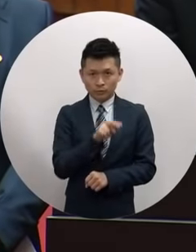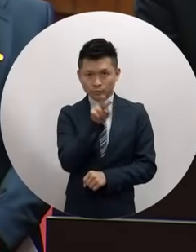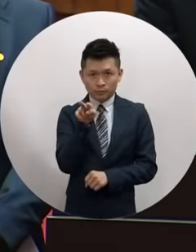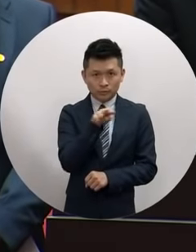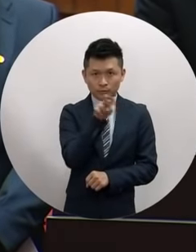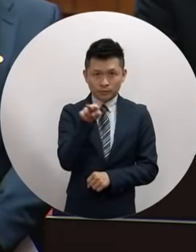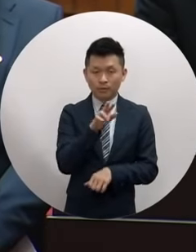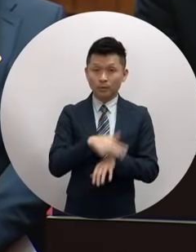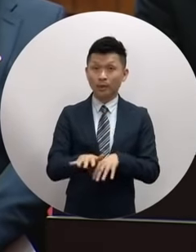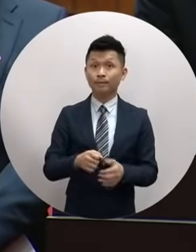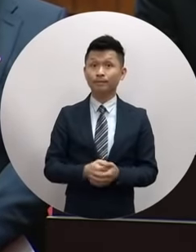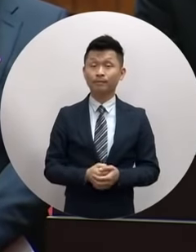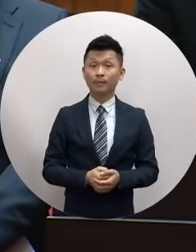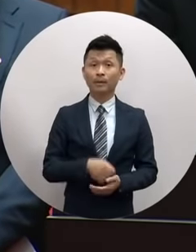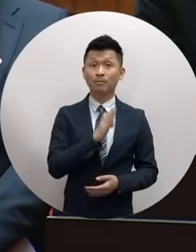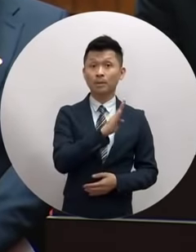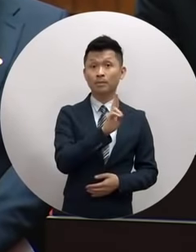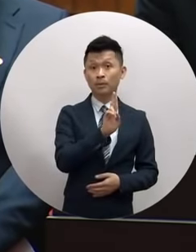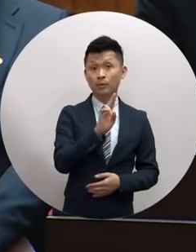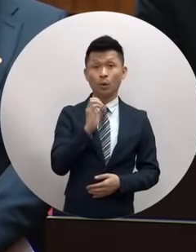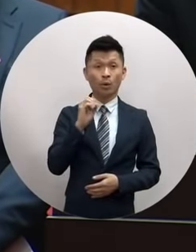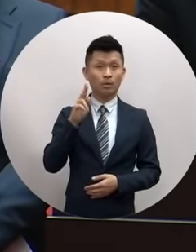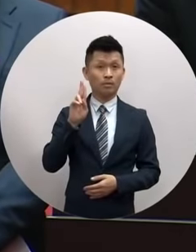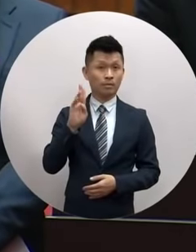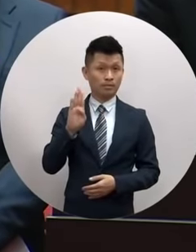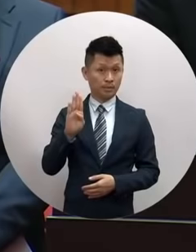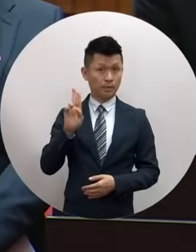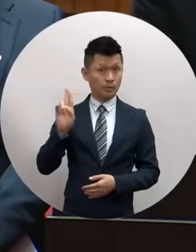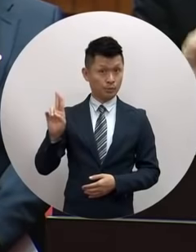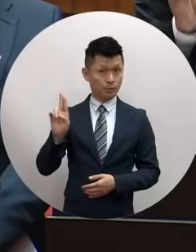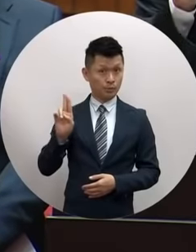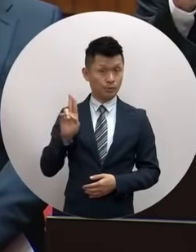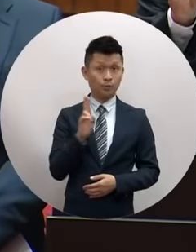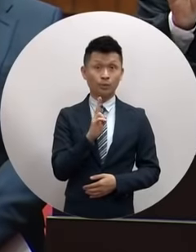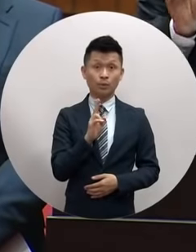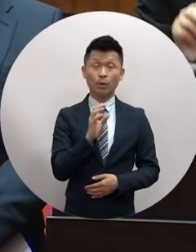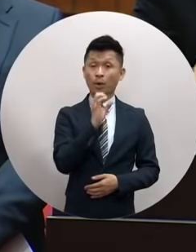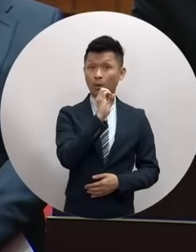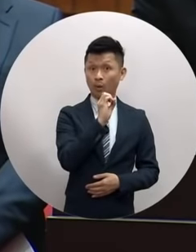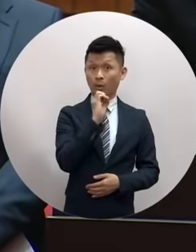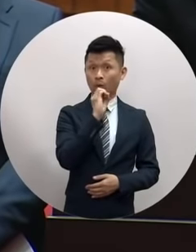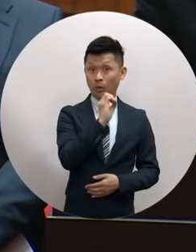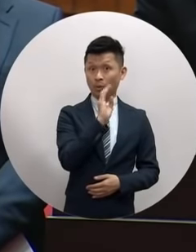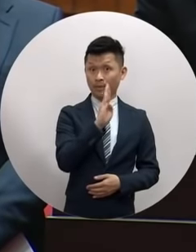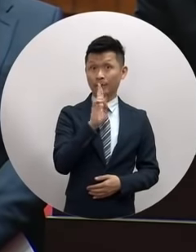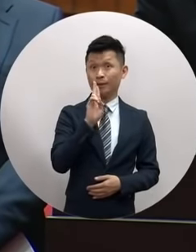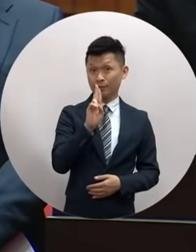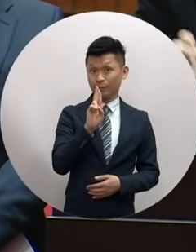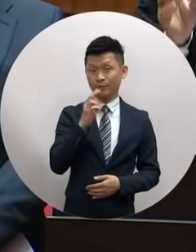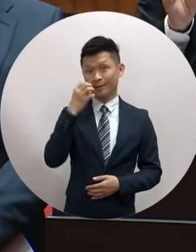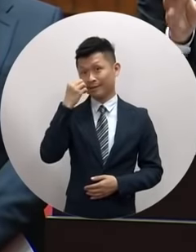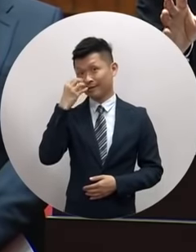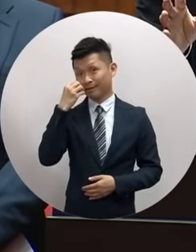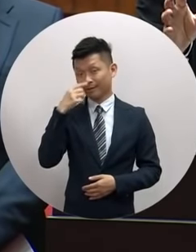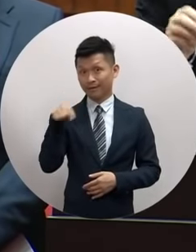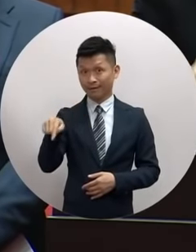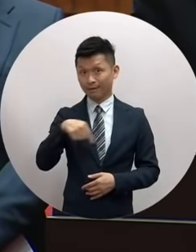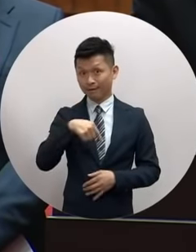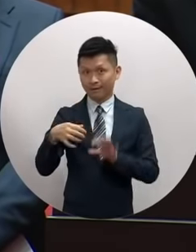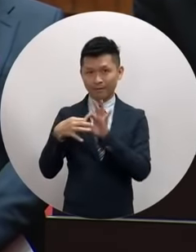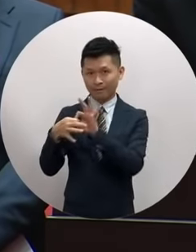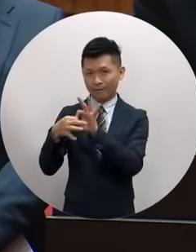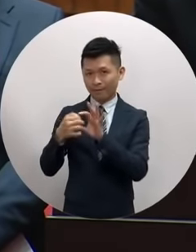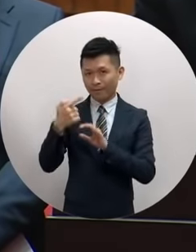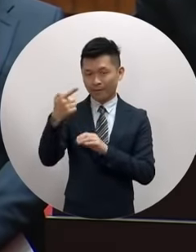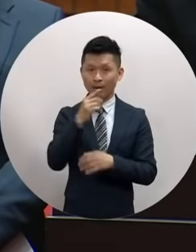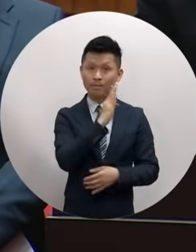是说，我们的 DBU、我们的 OBU， 我们的 OBU 跟香港的关系也非常密切，